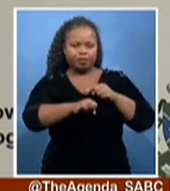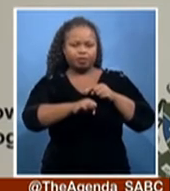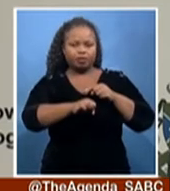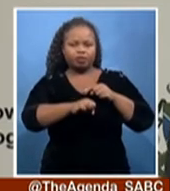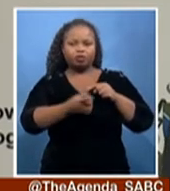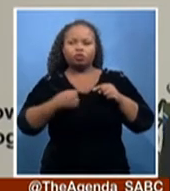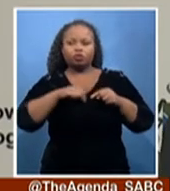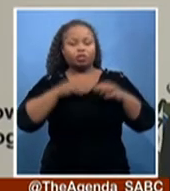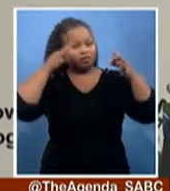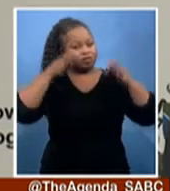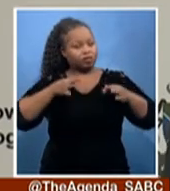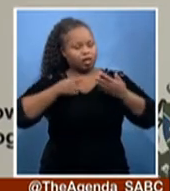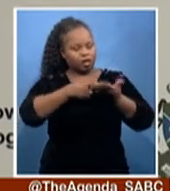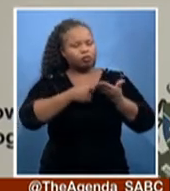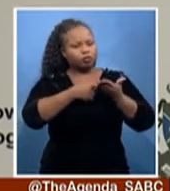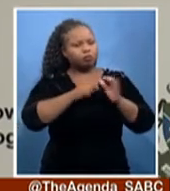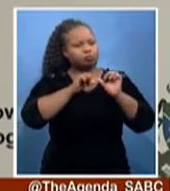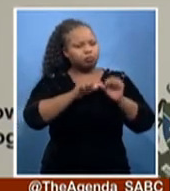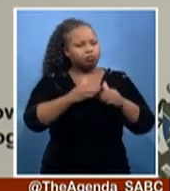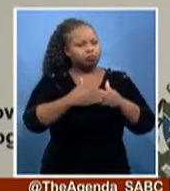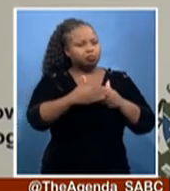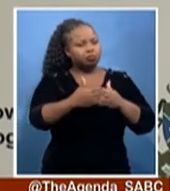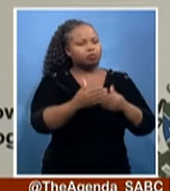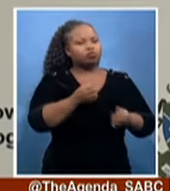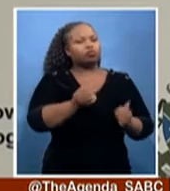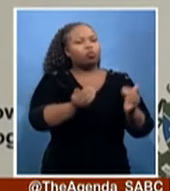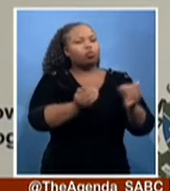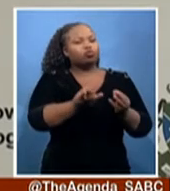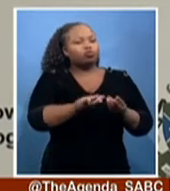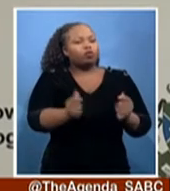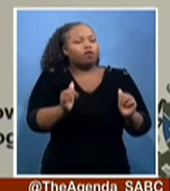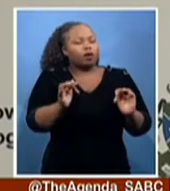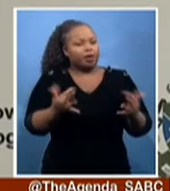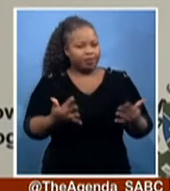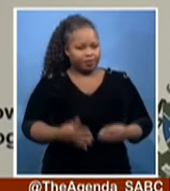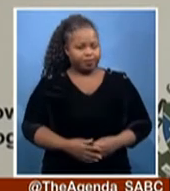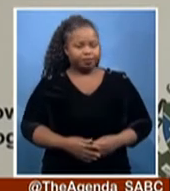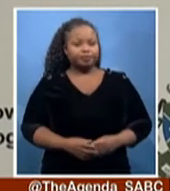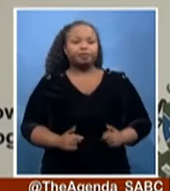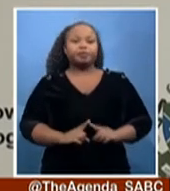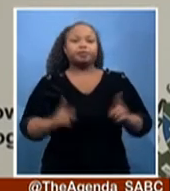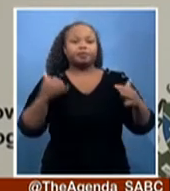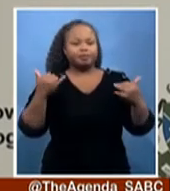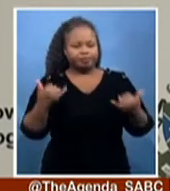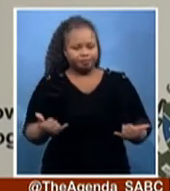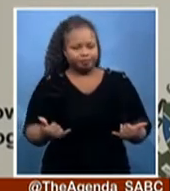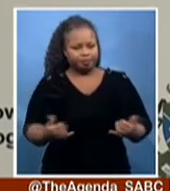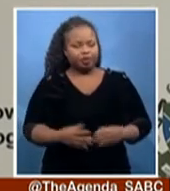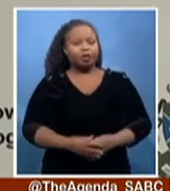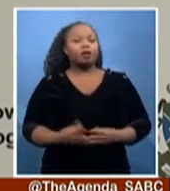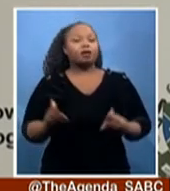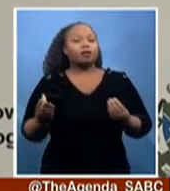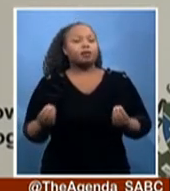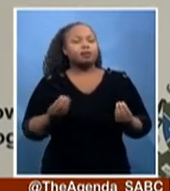Mme ka nako eo dipalopalo tsa ditshwaetsego di tla be di ile